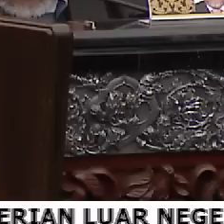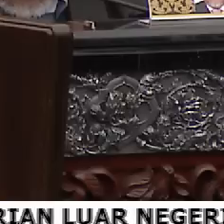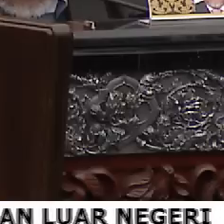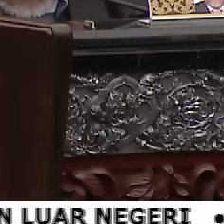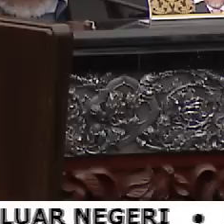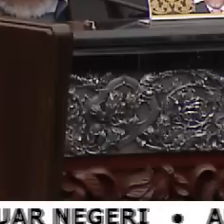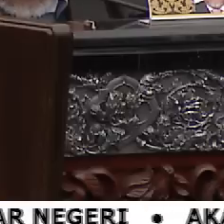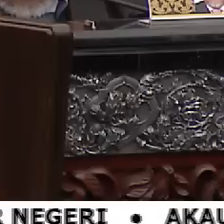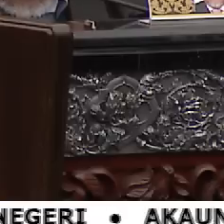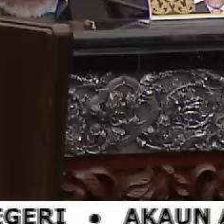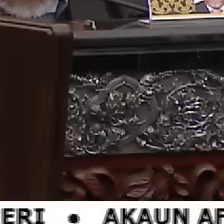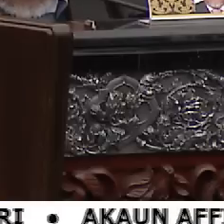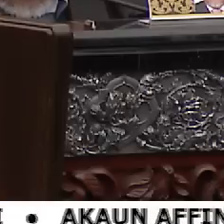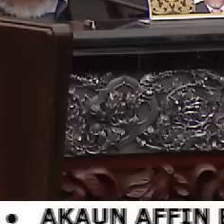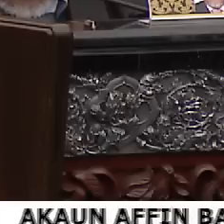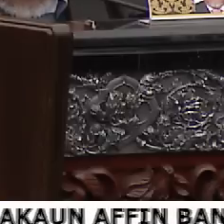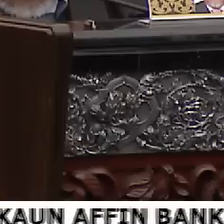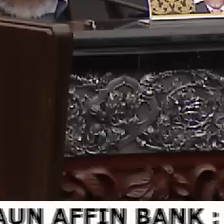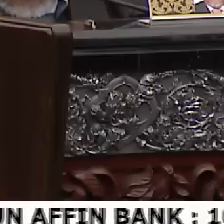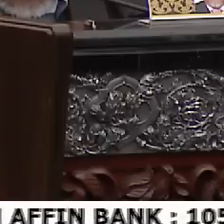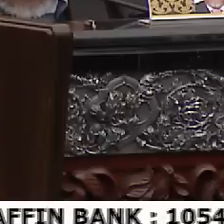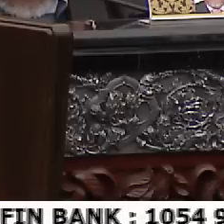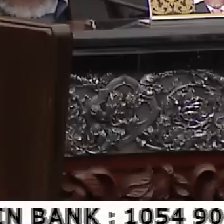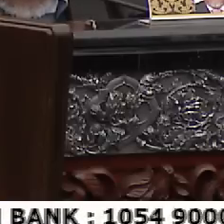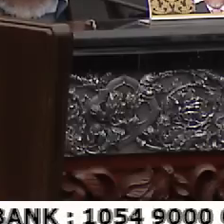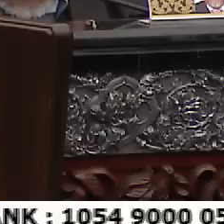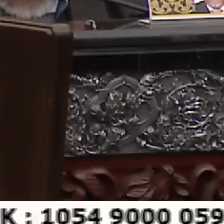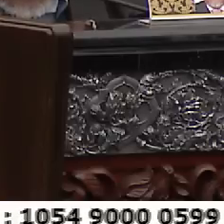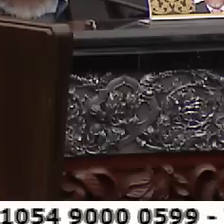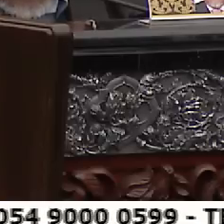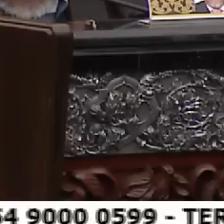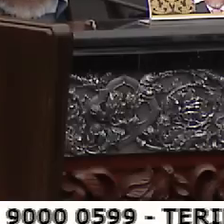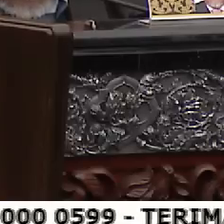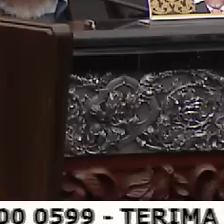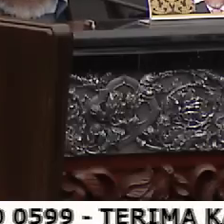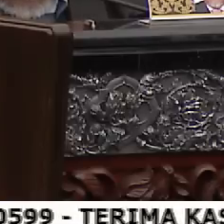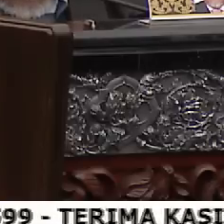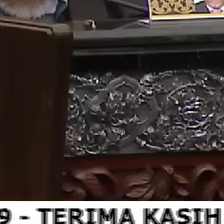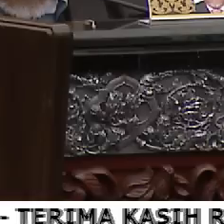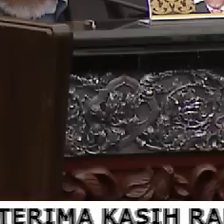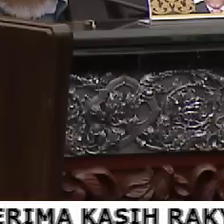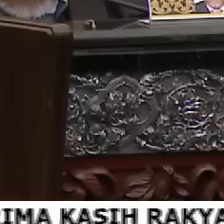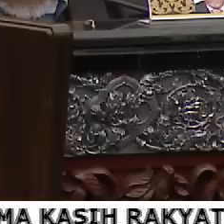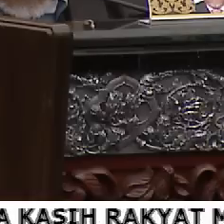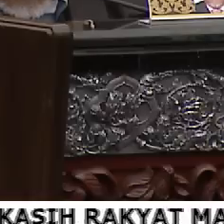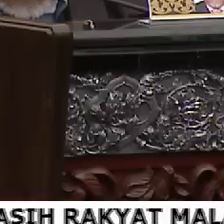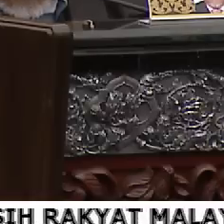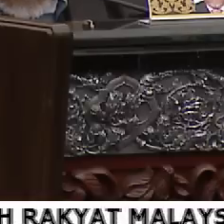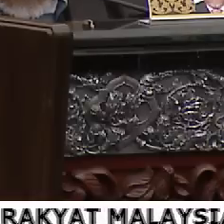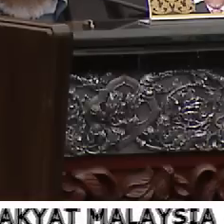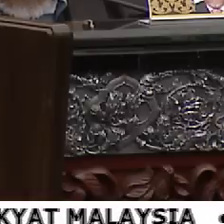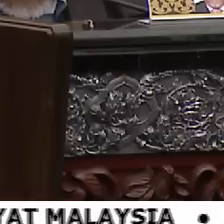guna tanah. Tanah ni dulu suar kajian. Suar kajian di bau tak sampai satu ekar. Jadi bila dah tak ada